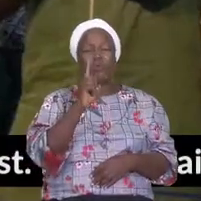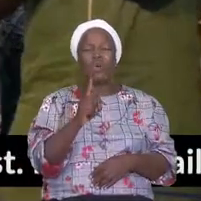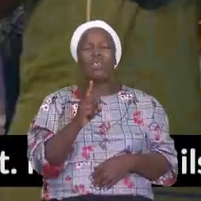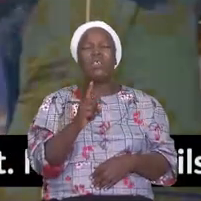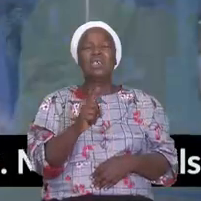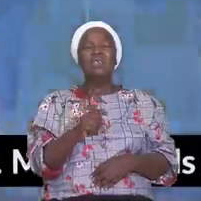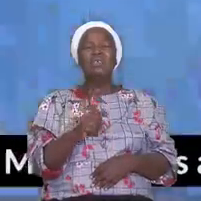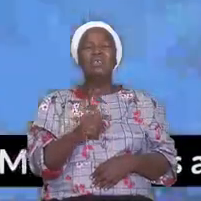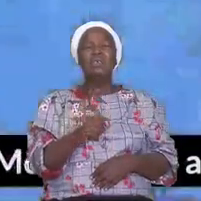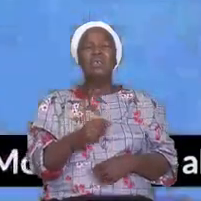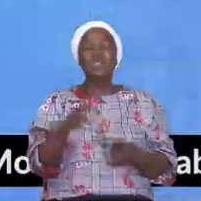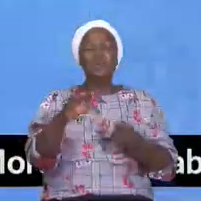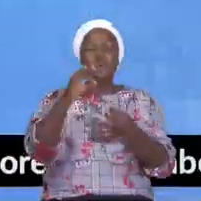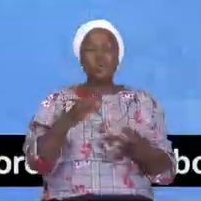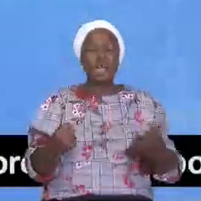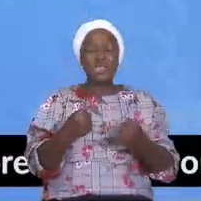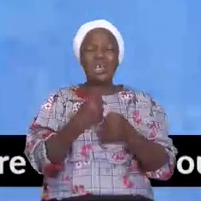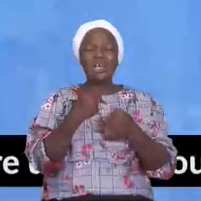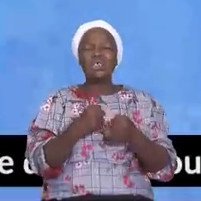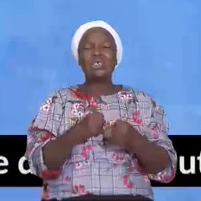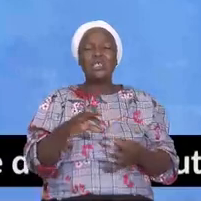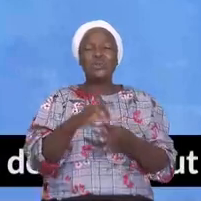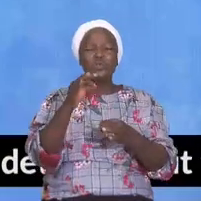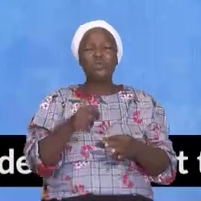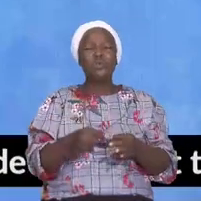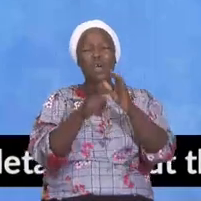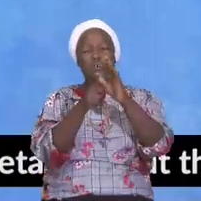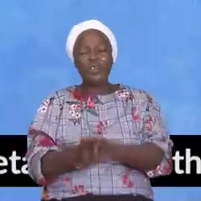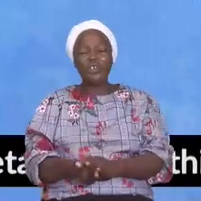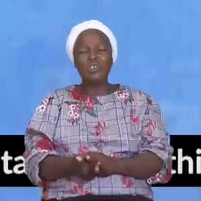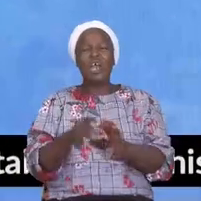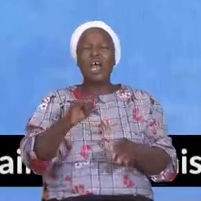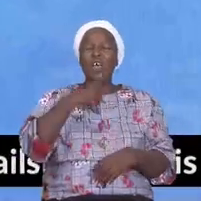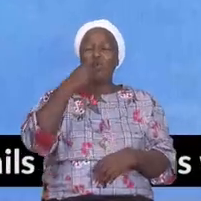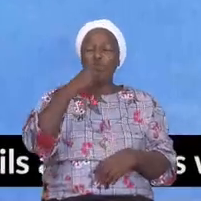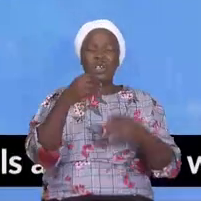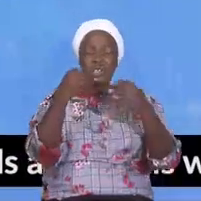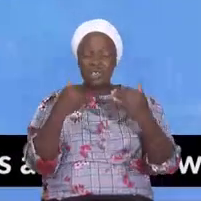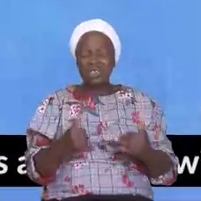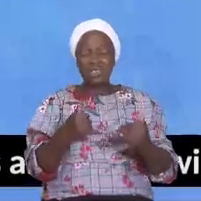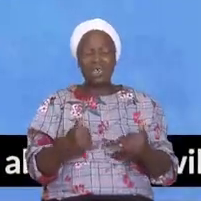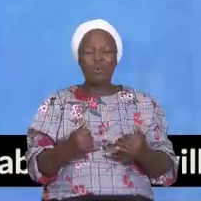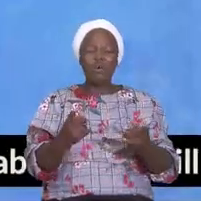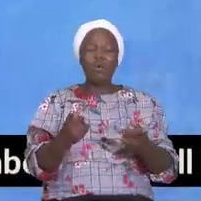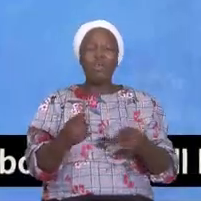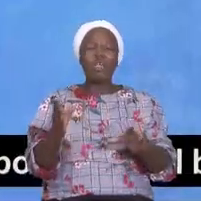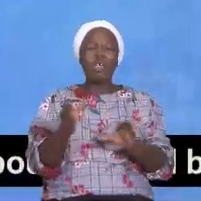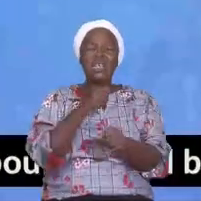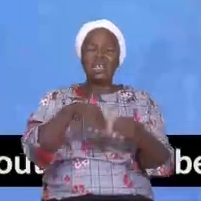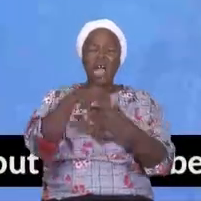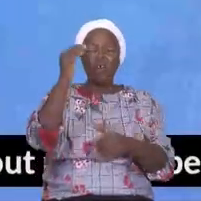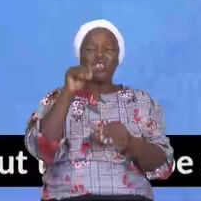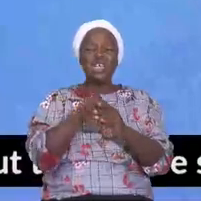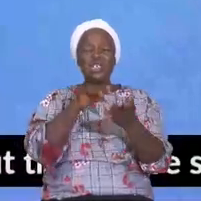Et ceux qui ont une oppression des méchants, attaques spirituelles, afflictions